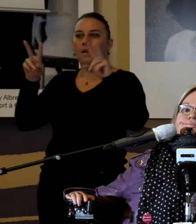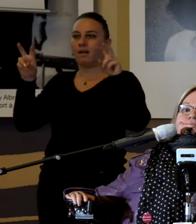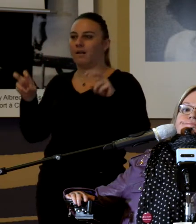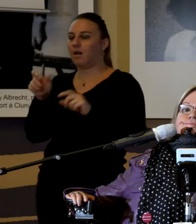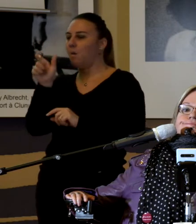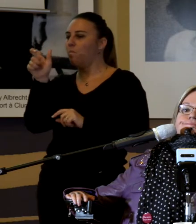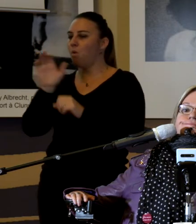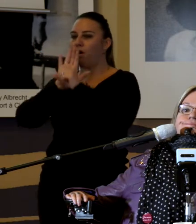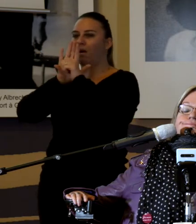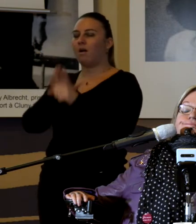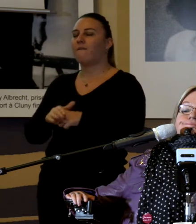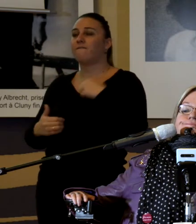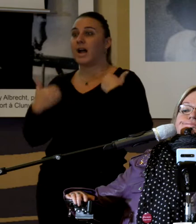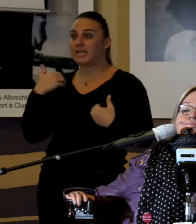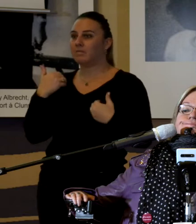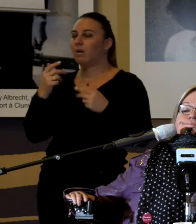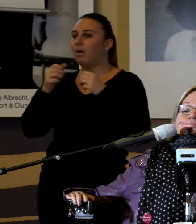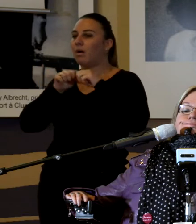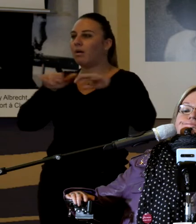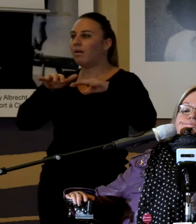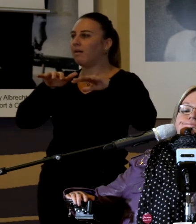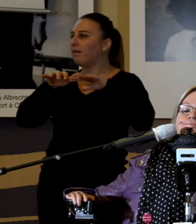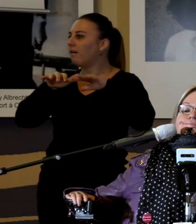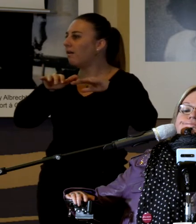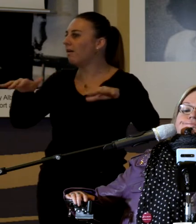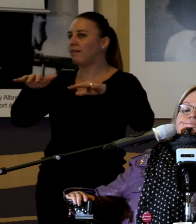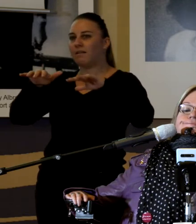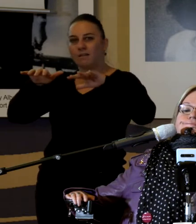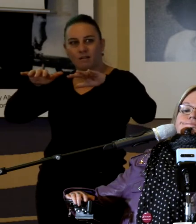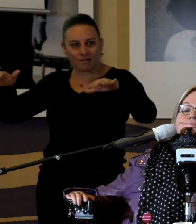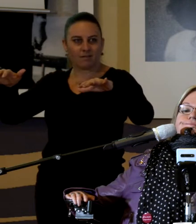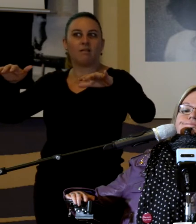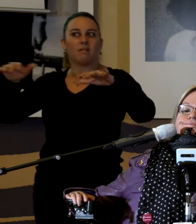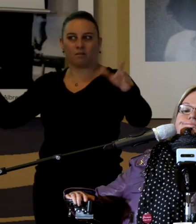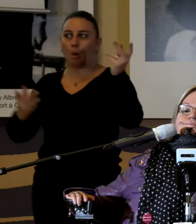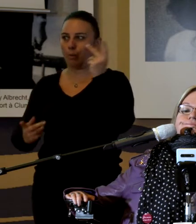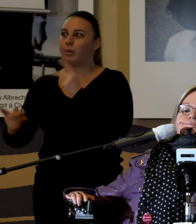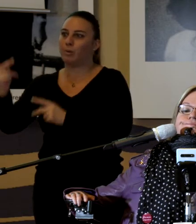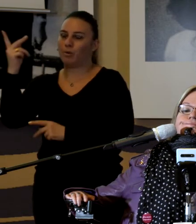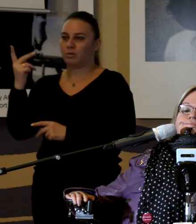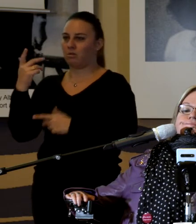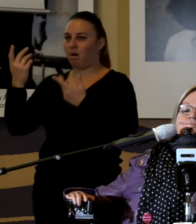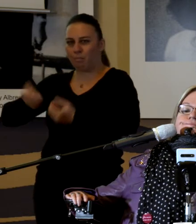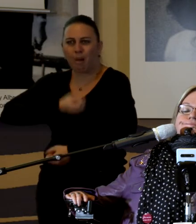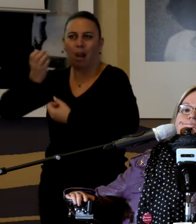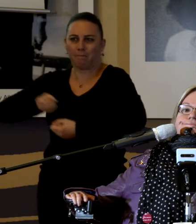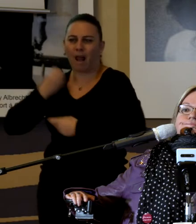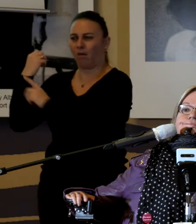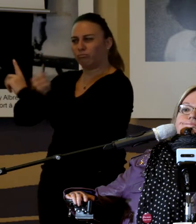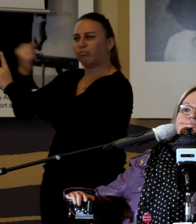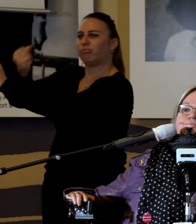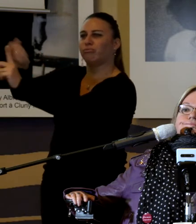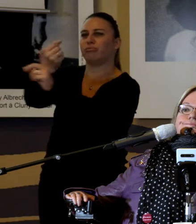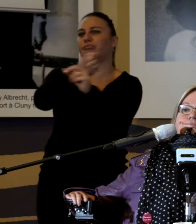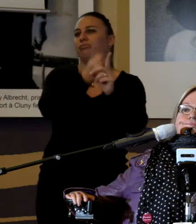validisme dans l'espace public. Hein, nous commençons à diffuser quand même ce discours. Et puis,